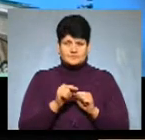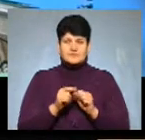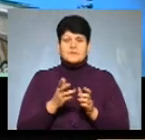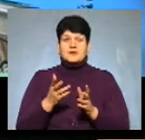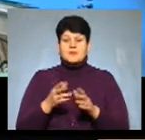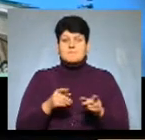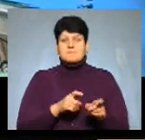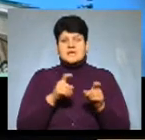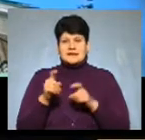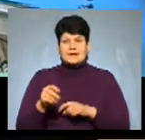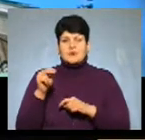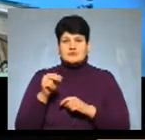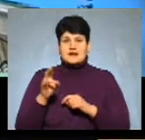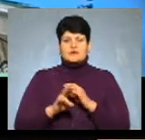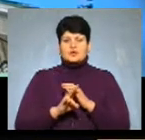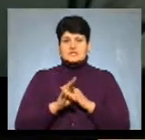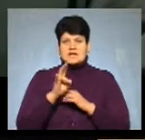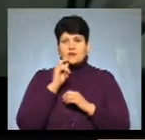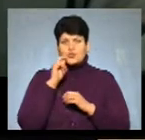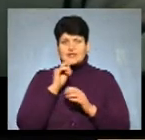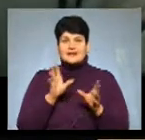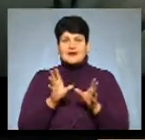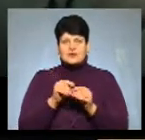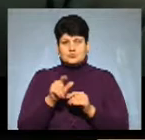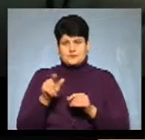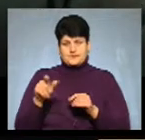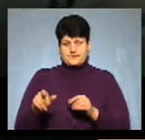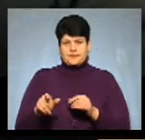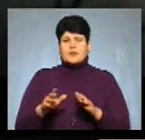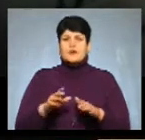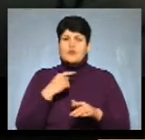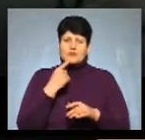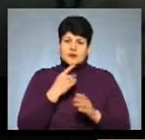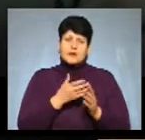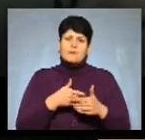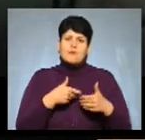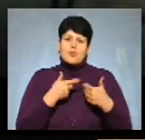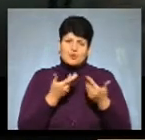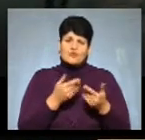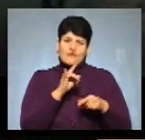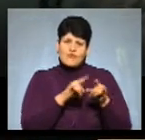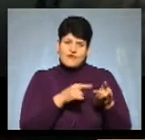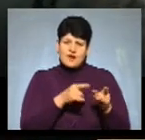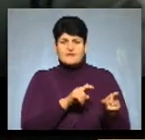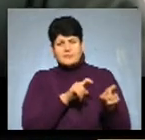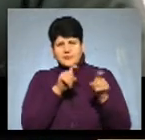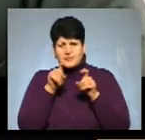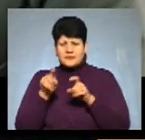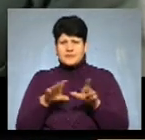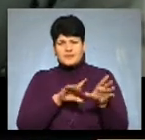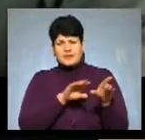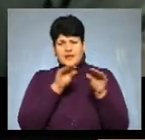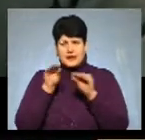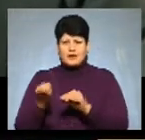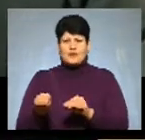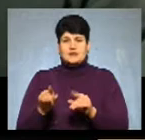до Православної церкви України разом з громадою. Говорили, пропонували йому, щоб він переходив, йому і